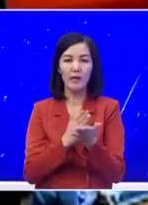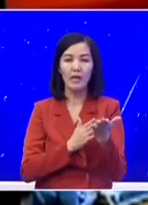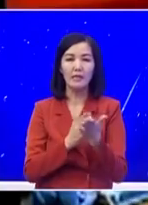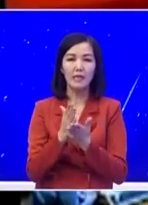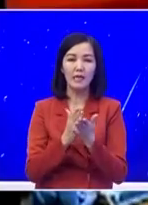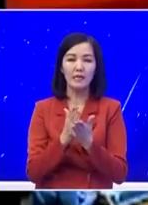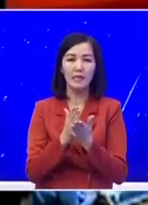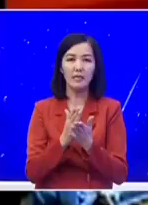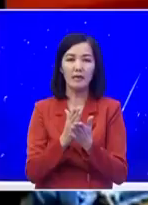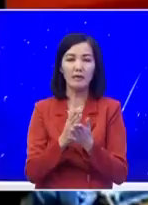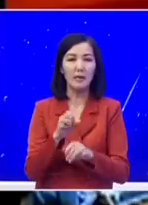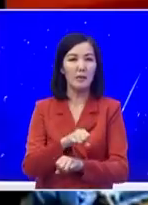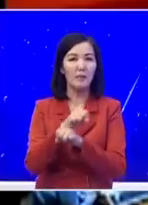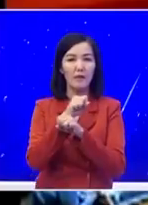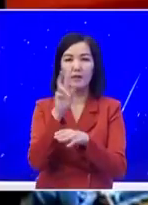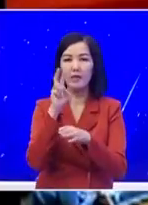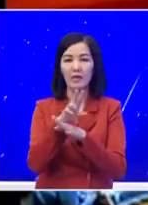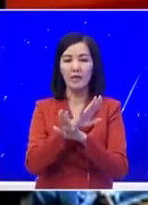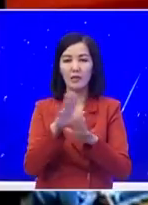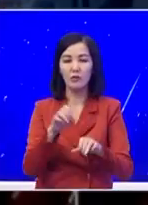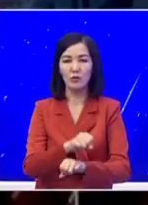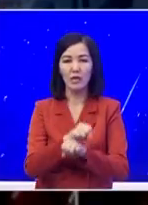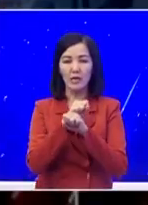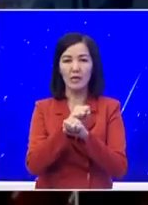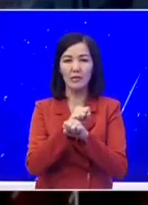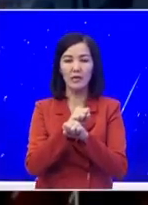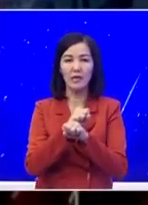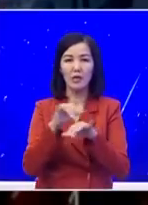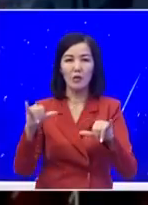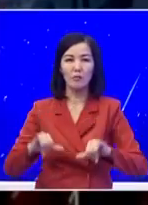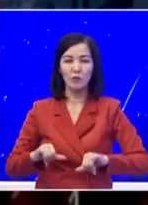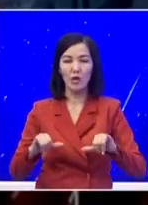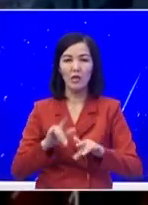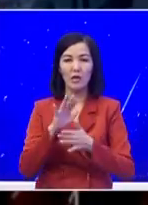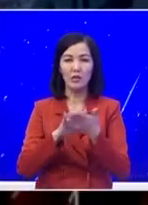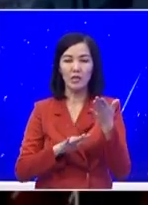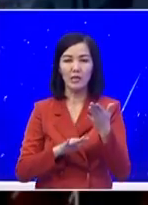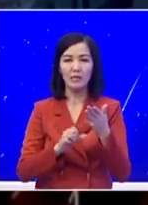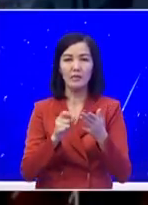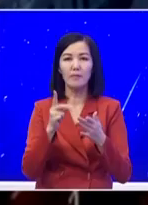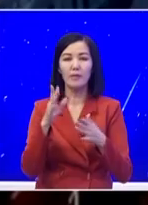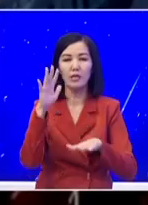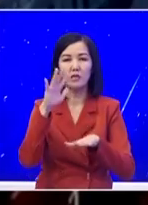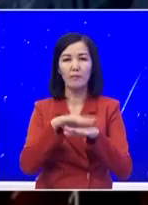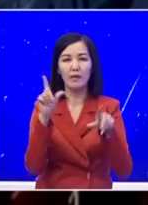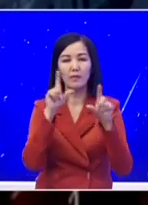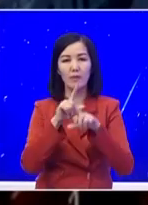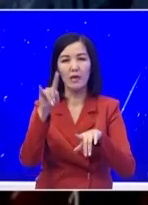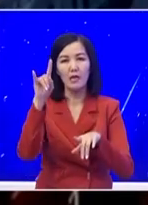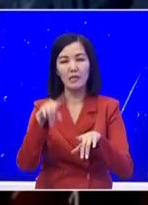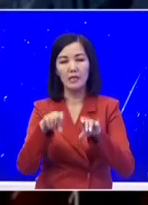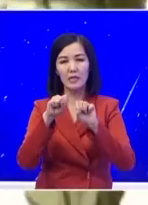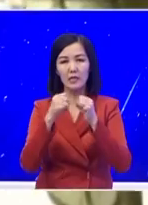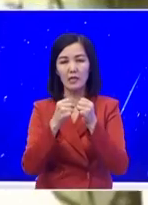митингте бой көрсетпеді. Артынша наразылық шеруі жаппай тәртіпсіздікке ұласты. Бірнеше банк мекемелерінің терезелері